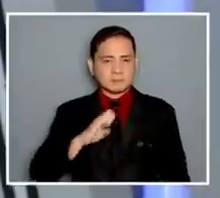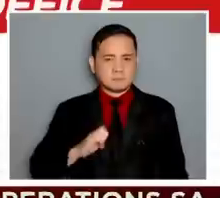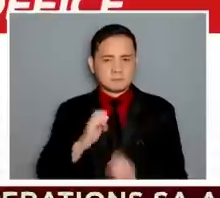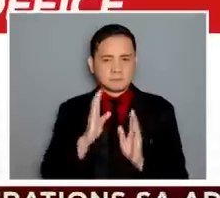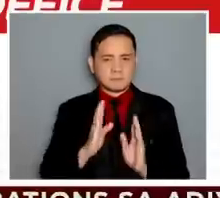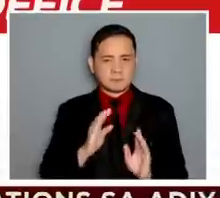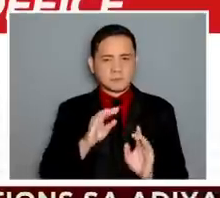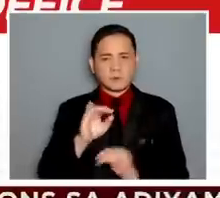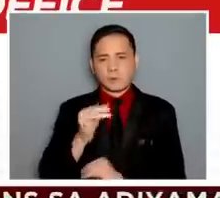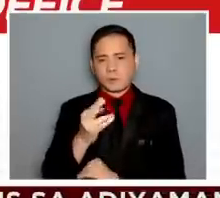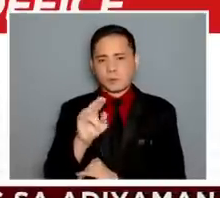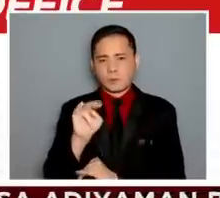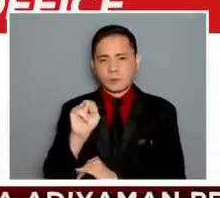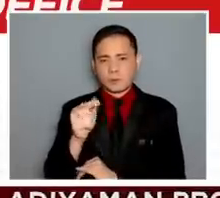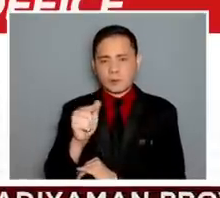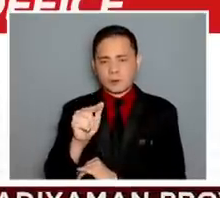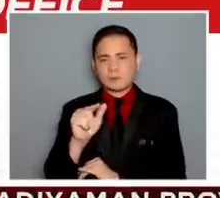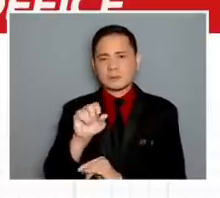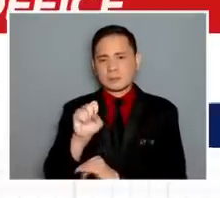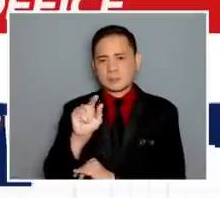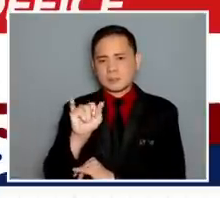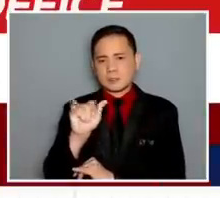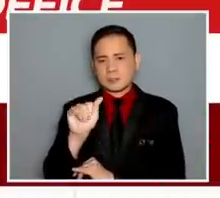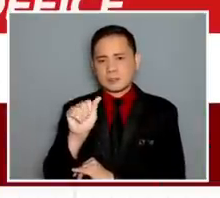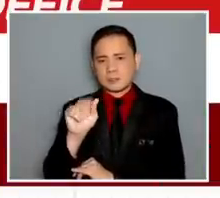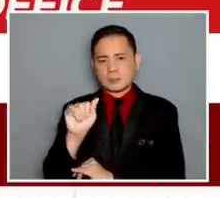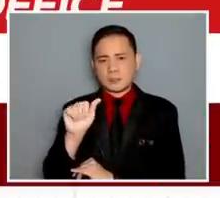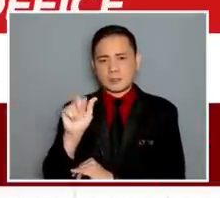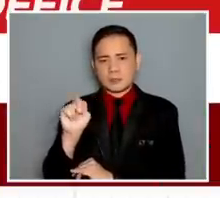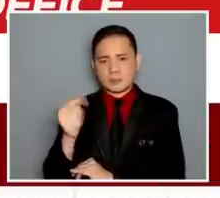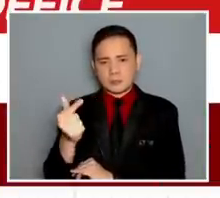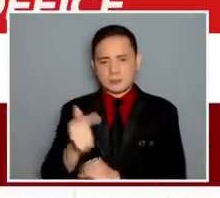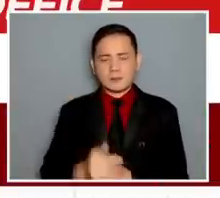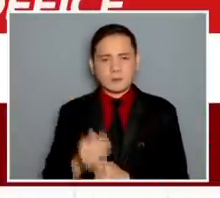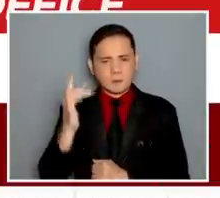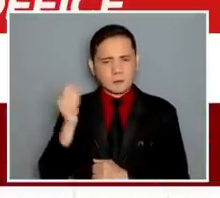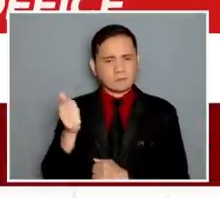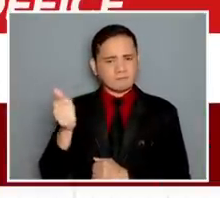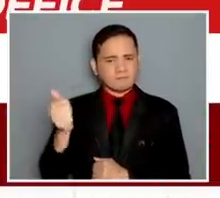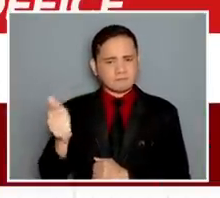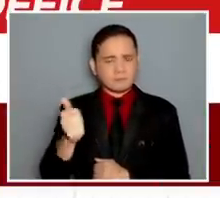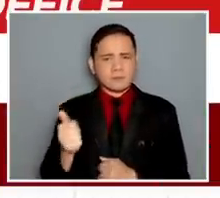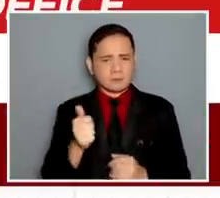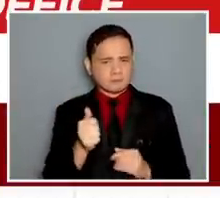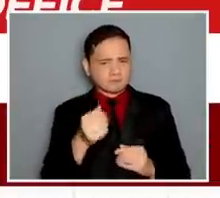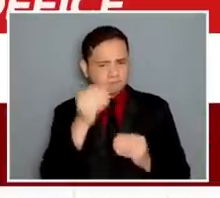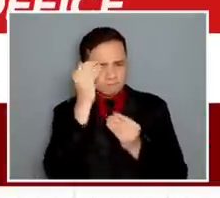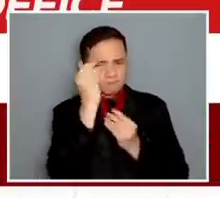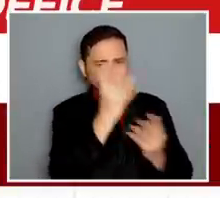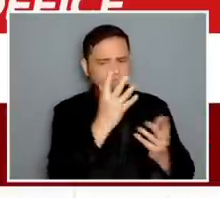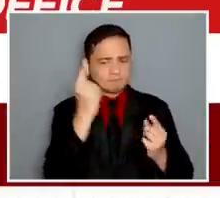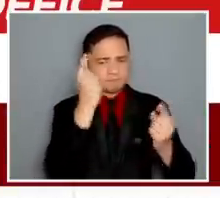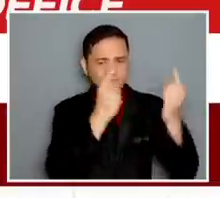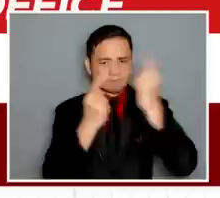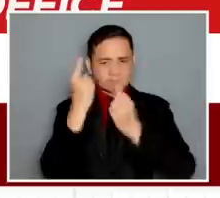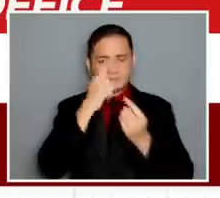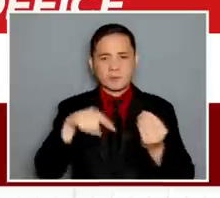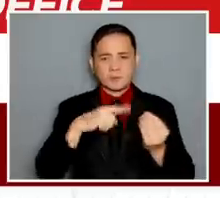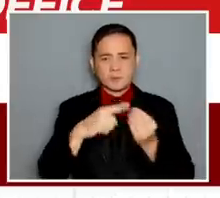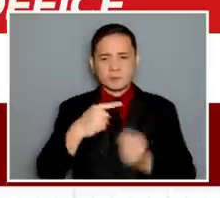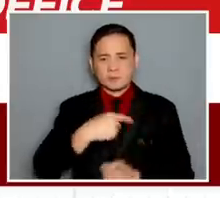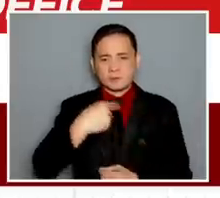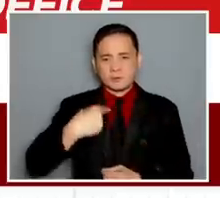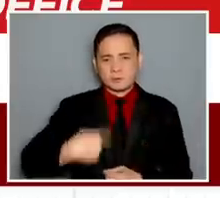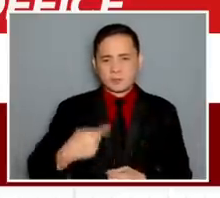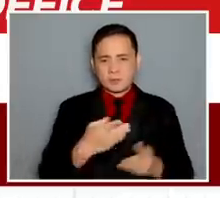Ito'y para personal umanong ipaabot ang kanyang pagkabahala sa sunod-sunod na insidente ng pagkilos ng China laban